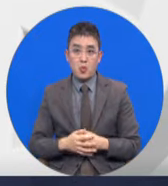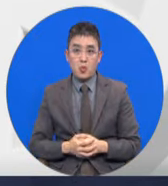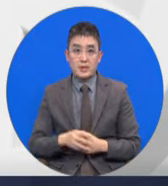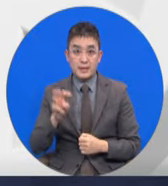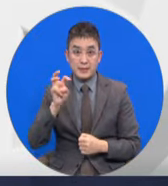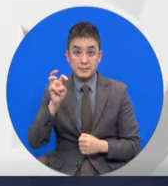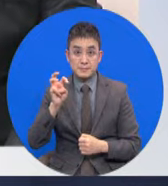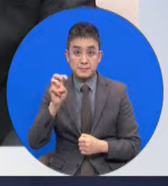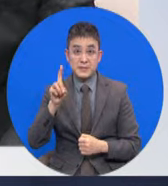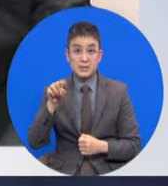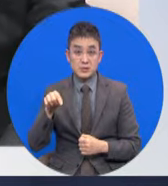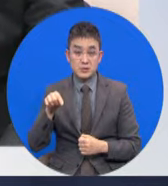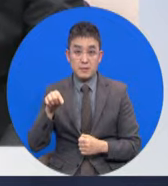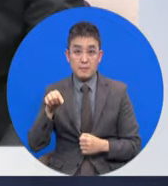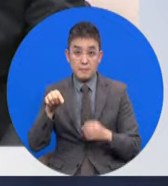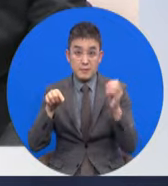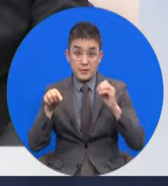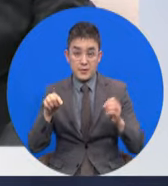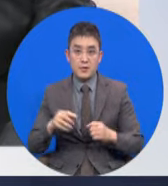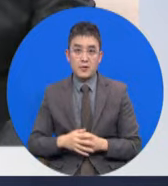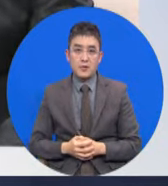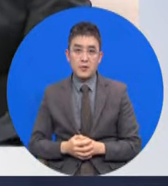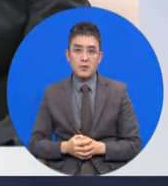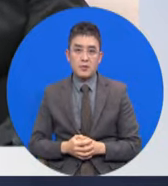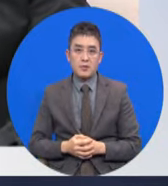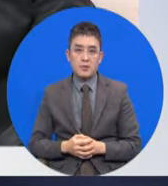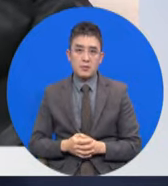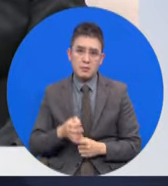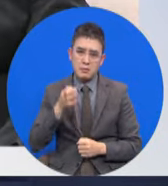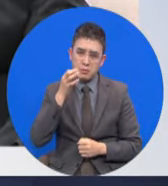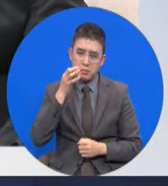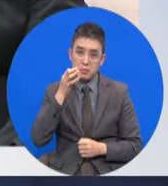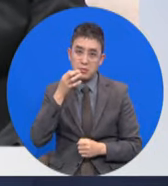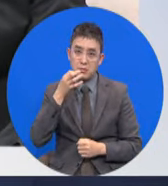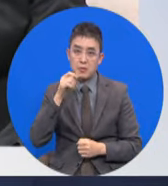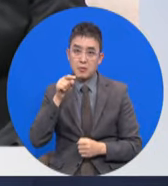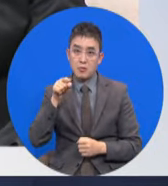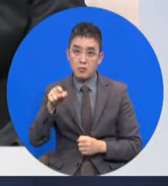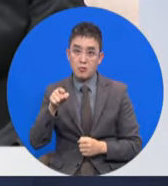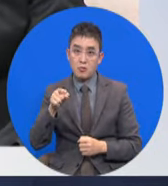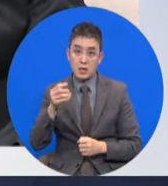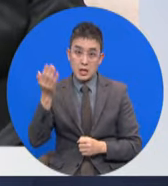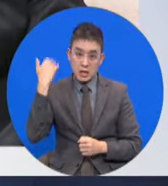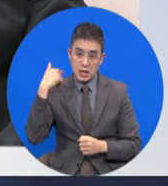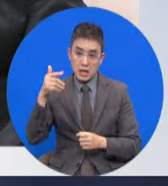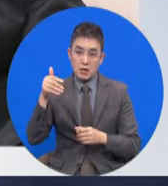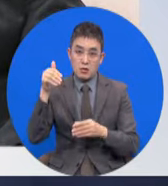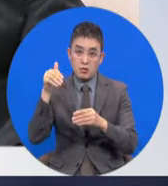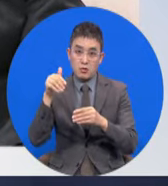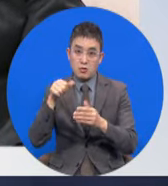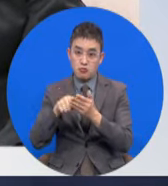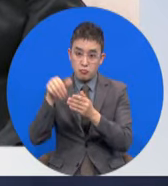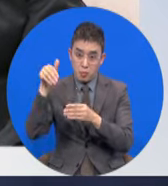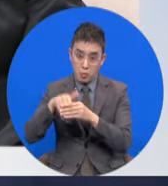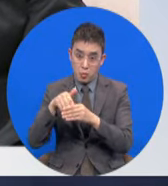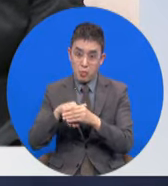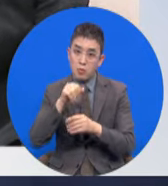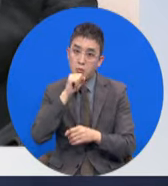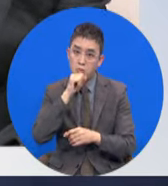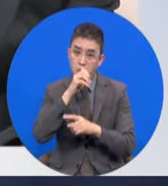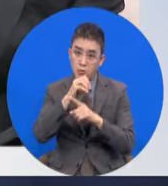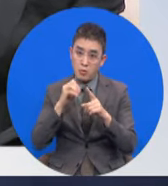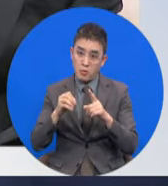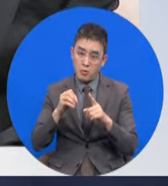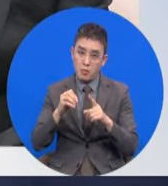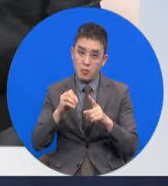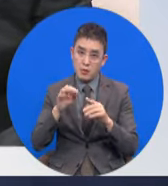31.28%인데 역대 최대였습니다. 네. 따라서 기본적으로 보면 지난 투표율 기준으로 봤을 때 지금 현재